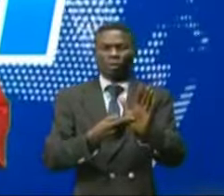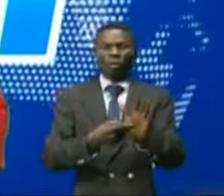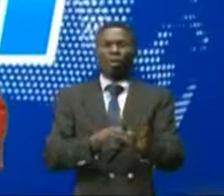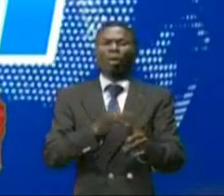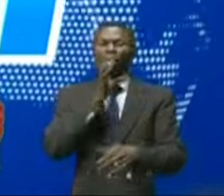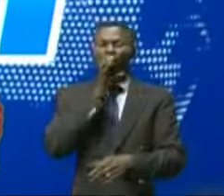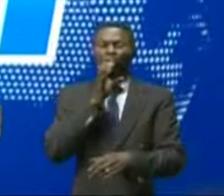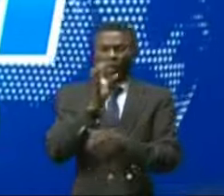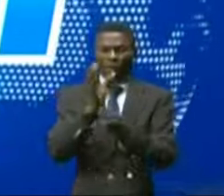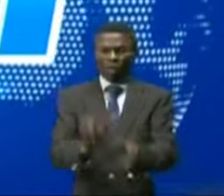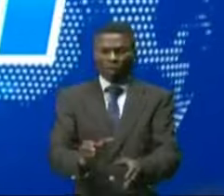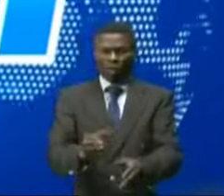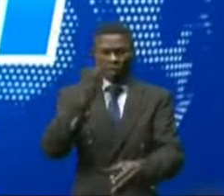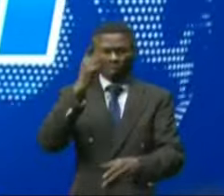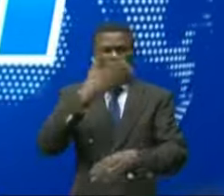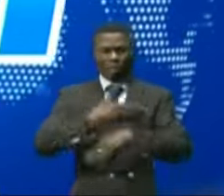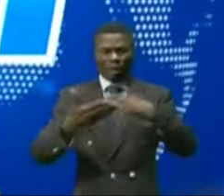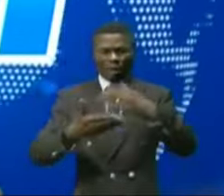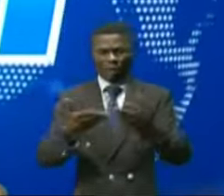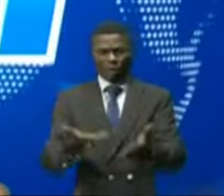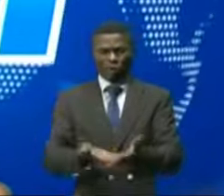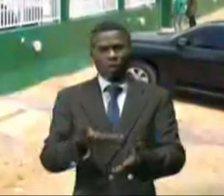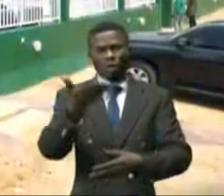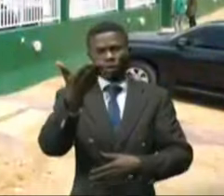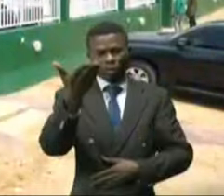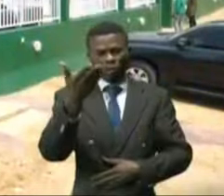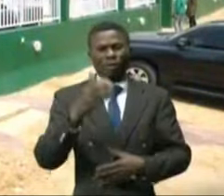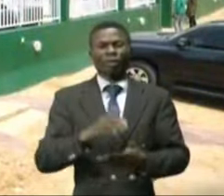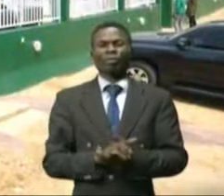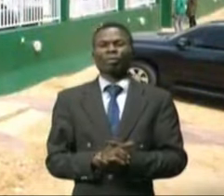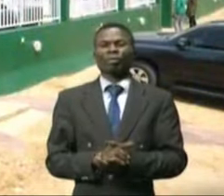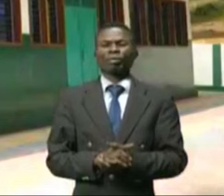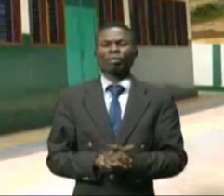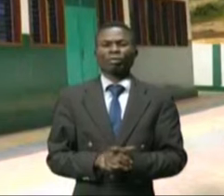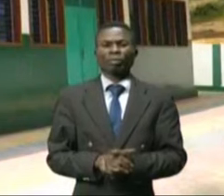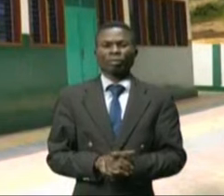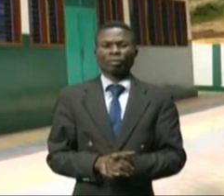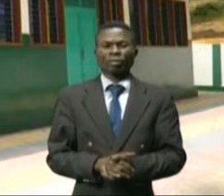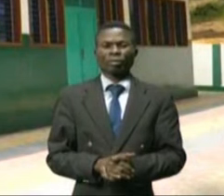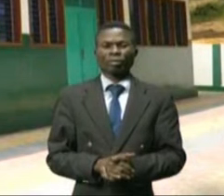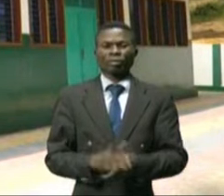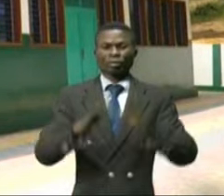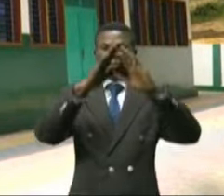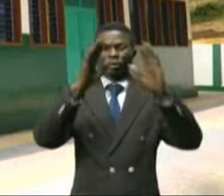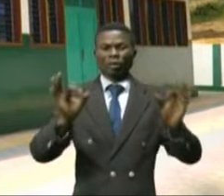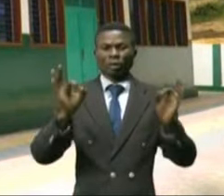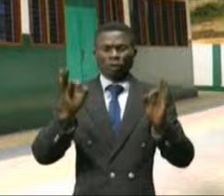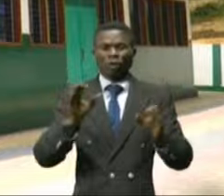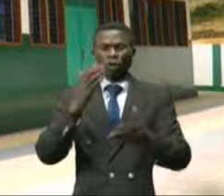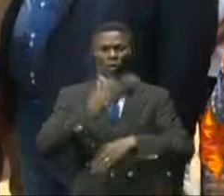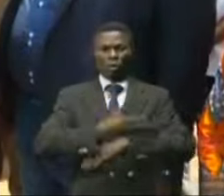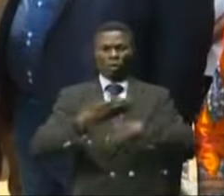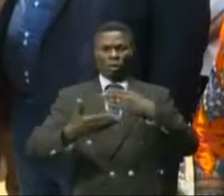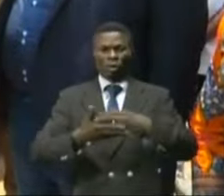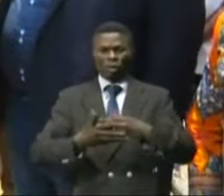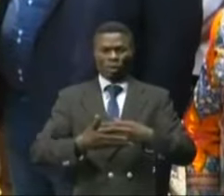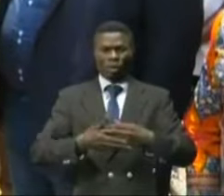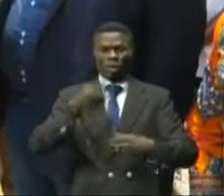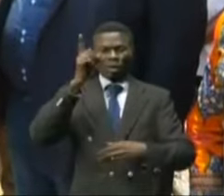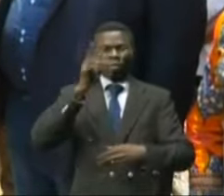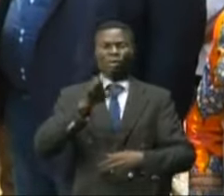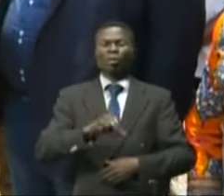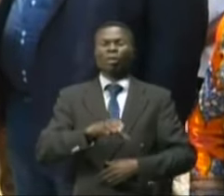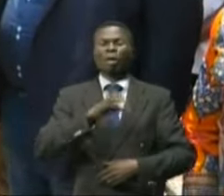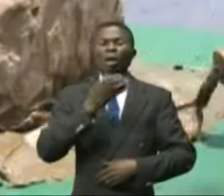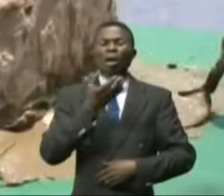de la première pierre. Anastasie Doumbo au reportage. Deux nouveaux bâtiments construits et la pose de la première pierre